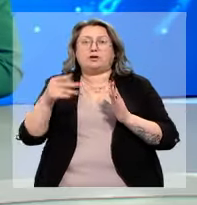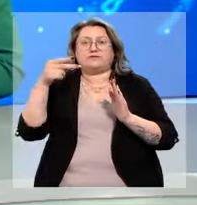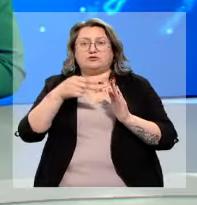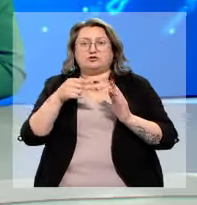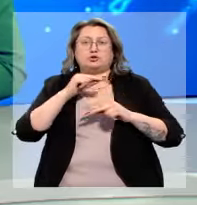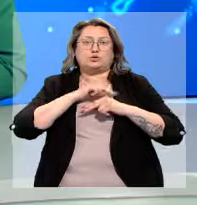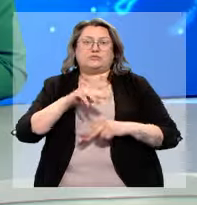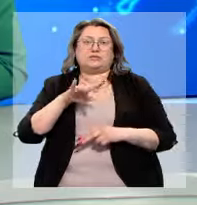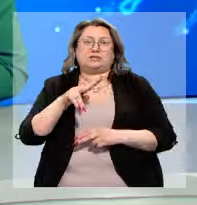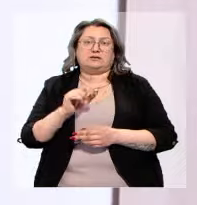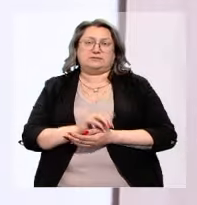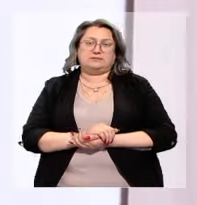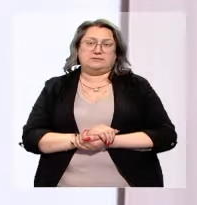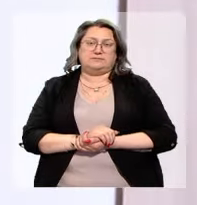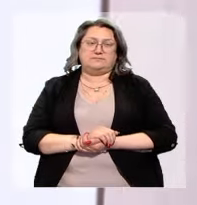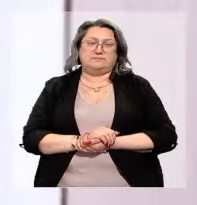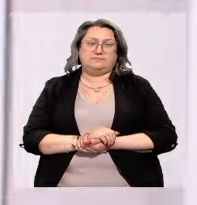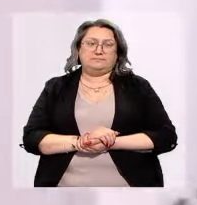2000 тружеников тыла.